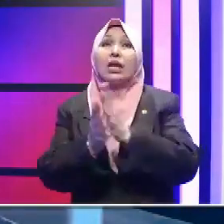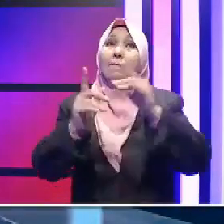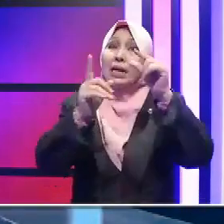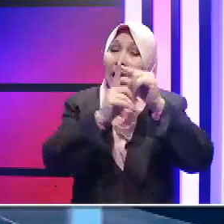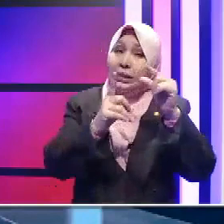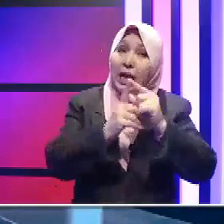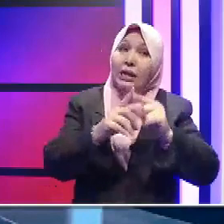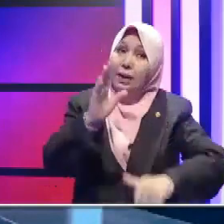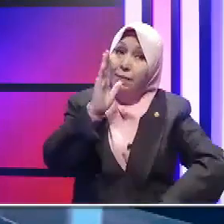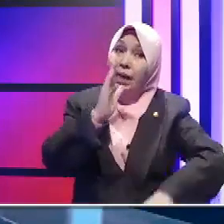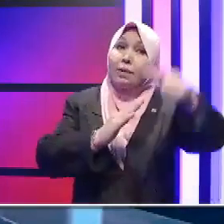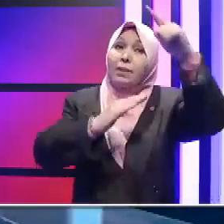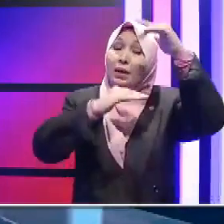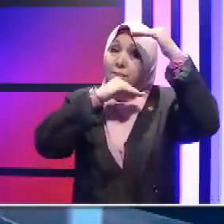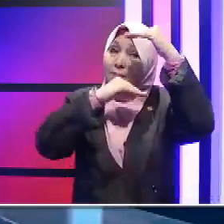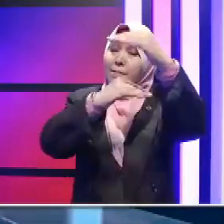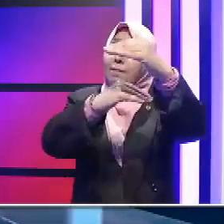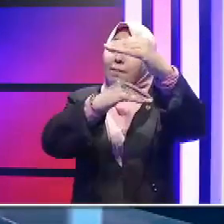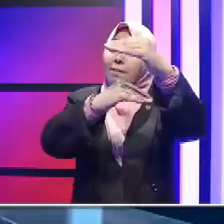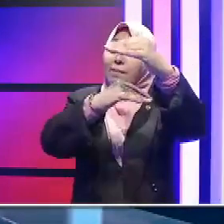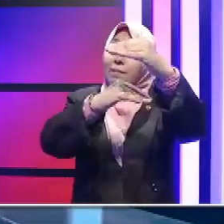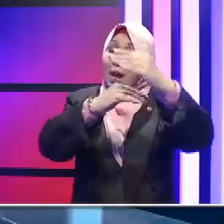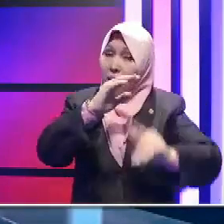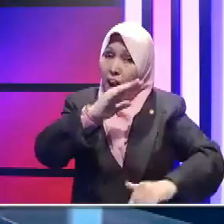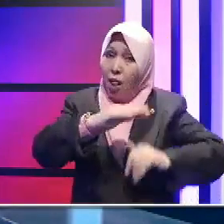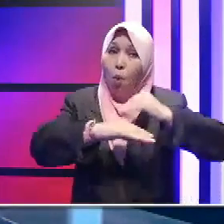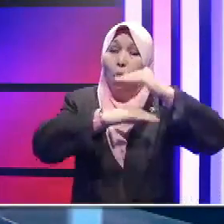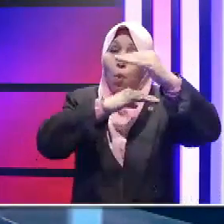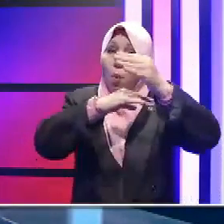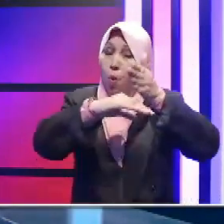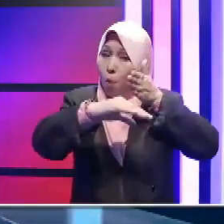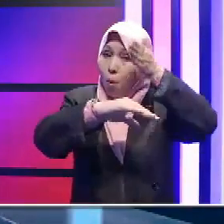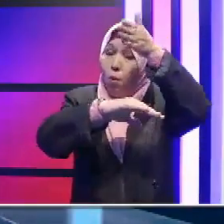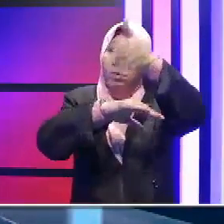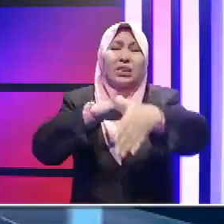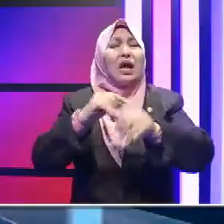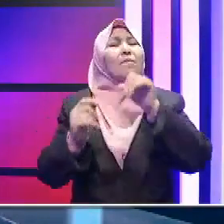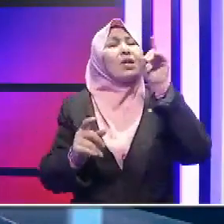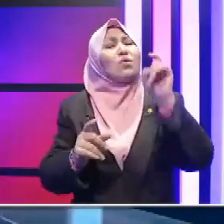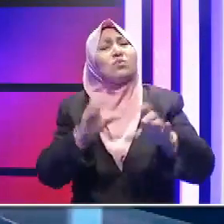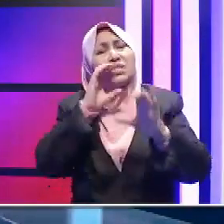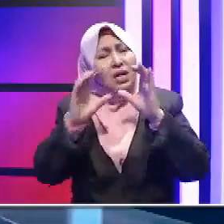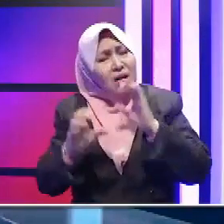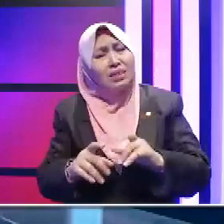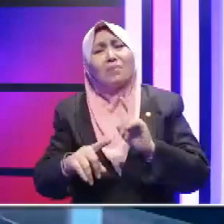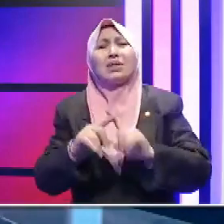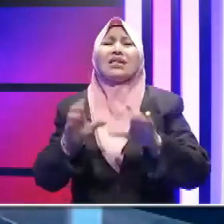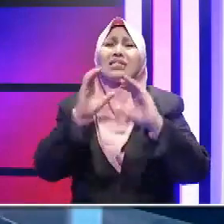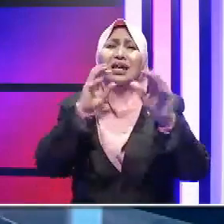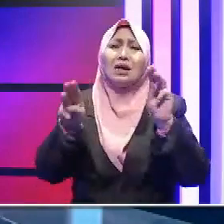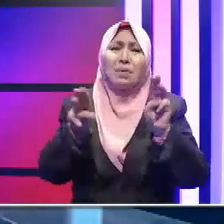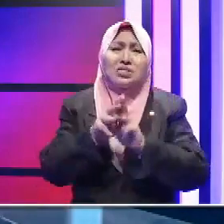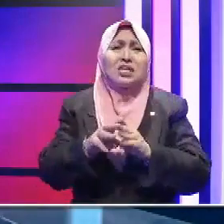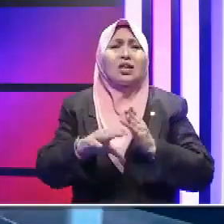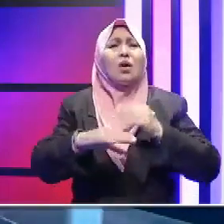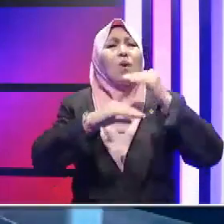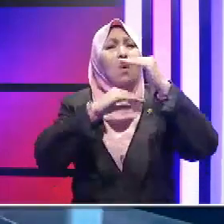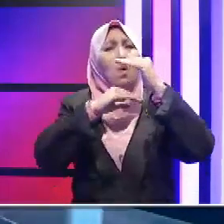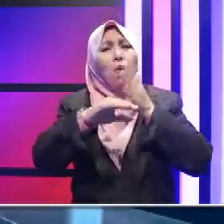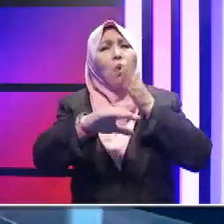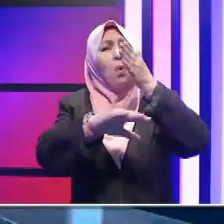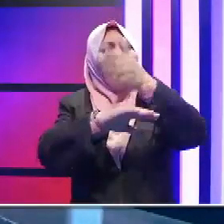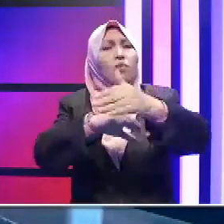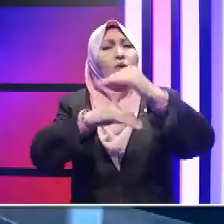yang melebihi batasan Kau tidak perlu cakap macam tu tapi di cakap juga macam tuh dipakai every exercise